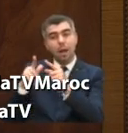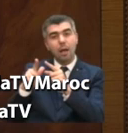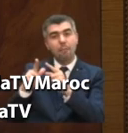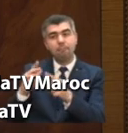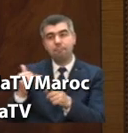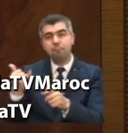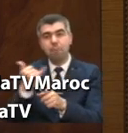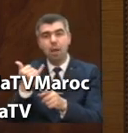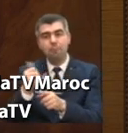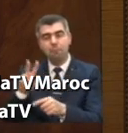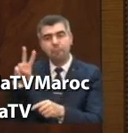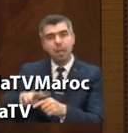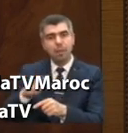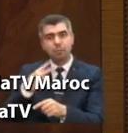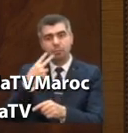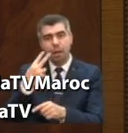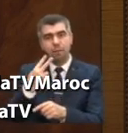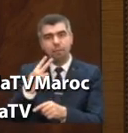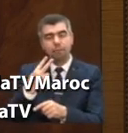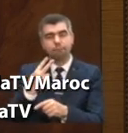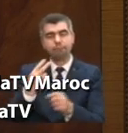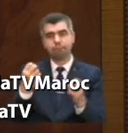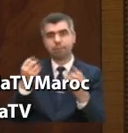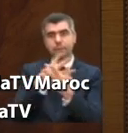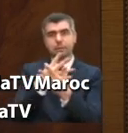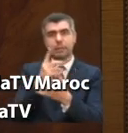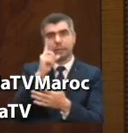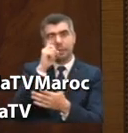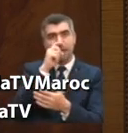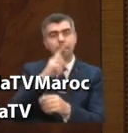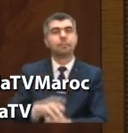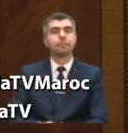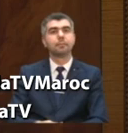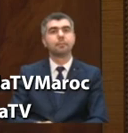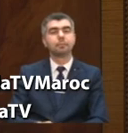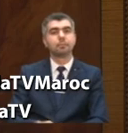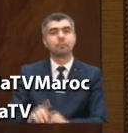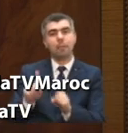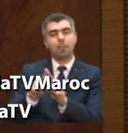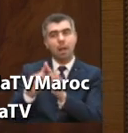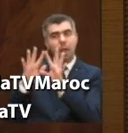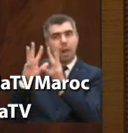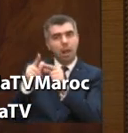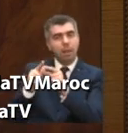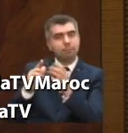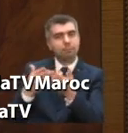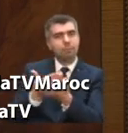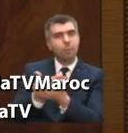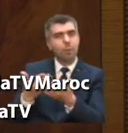عن واقع مرير ومخيف يتمثل في الأعداد المهولة